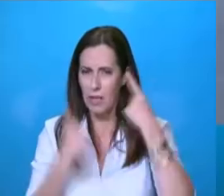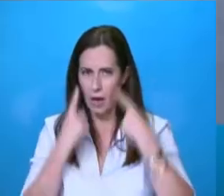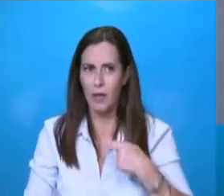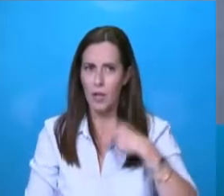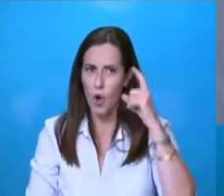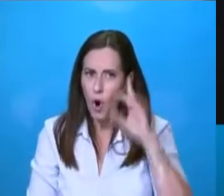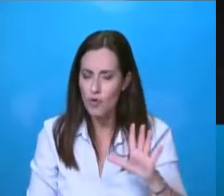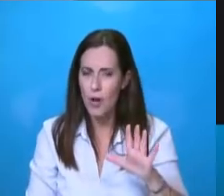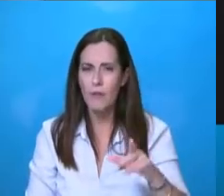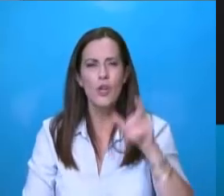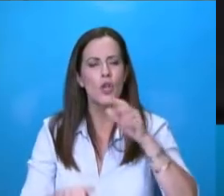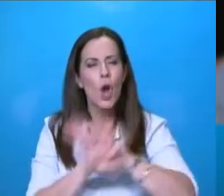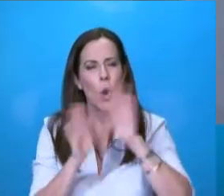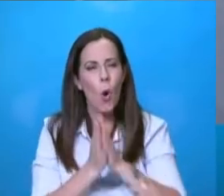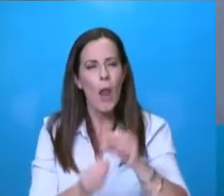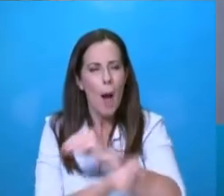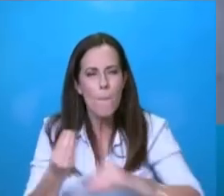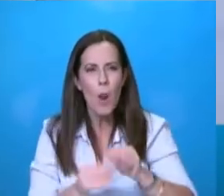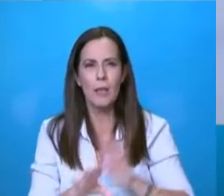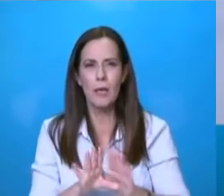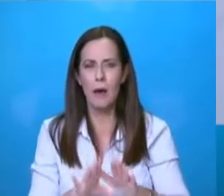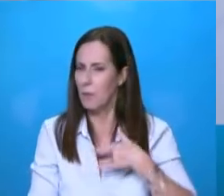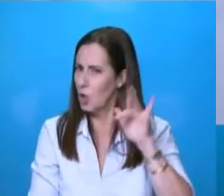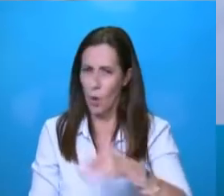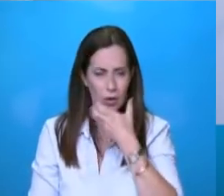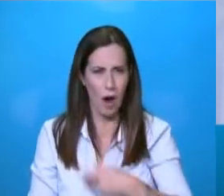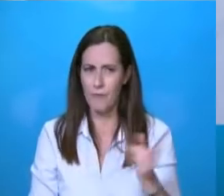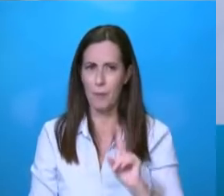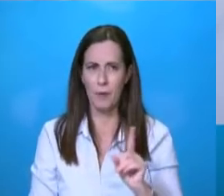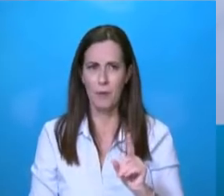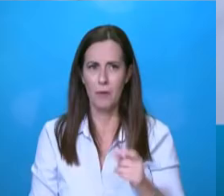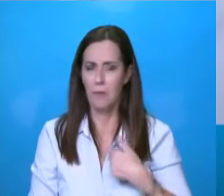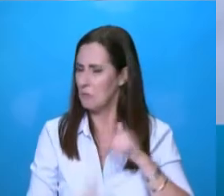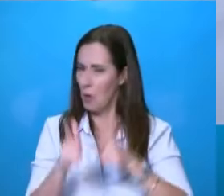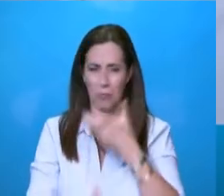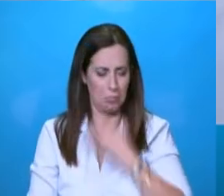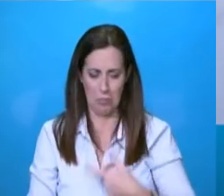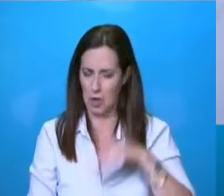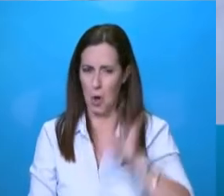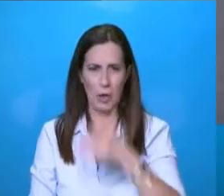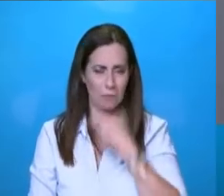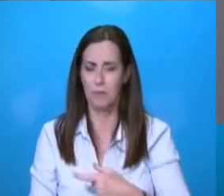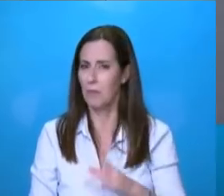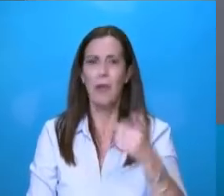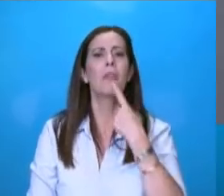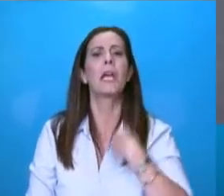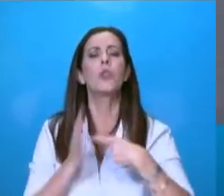חושב שהעסקנים... אדם שנלחם נגד הרבנים... איפה נלחמתי נגד רבנים? ולכן אנשים לא סומכים אותו. איפה נלחמתי נגד רבנים? תן לי דוגמה אחת. אחת.